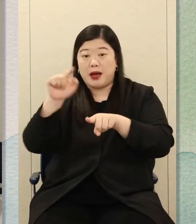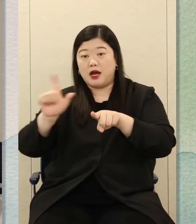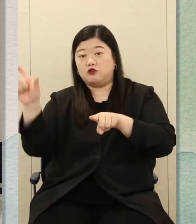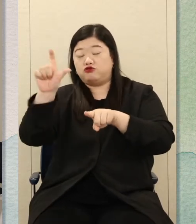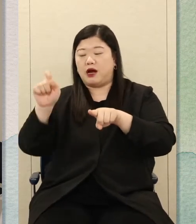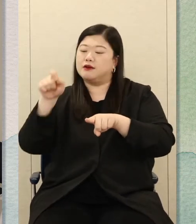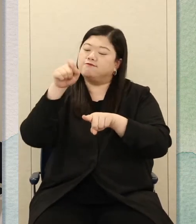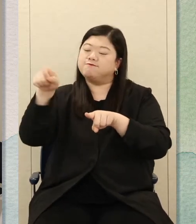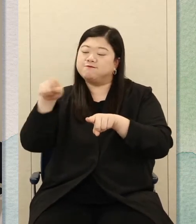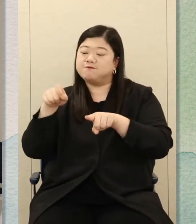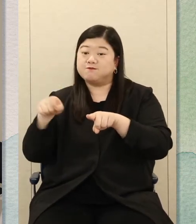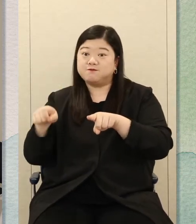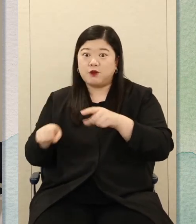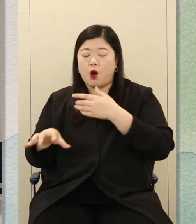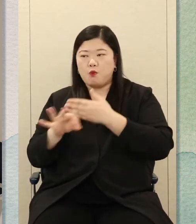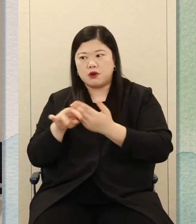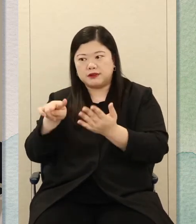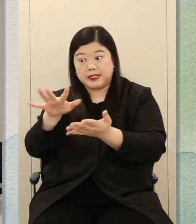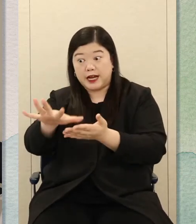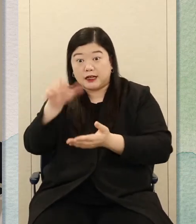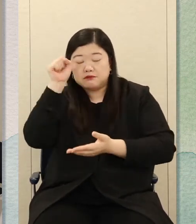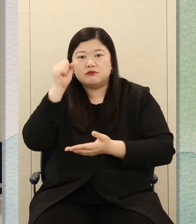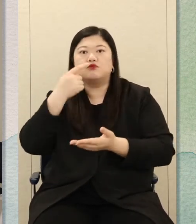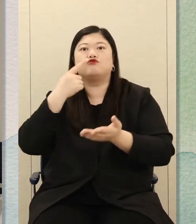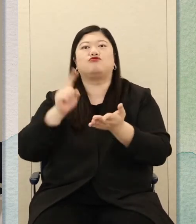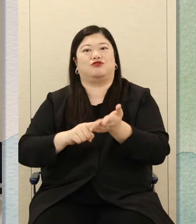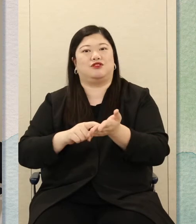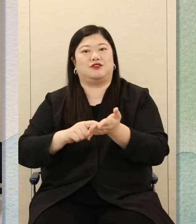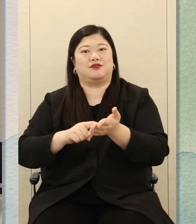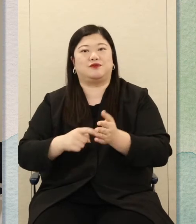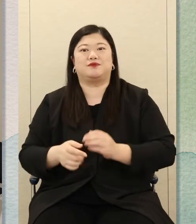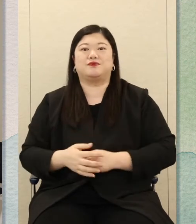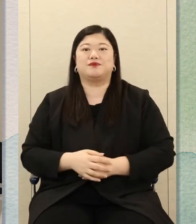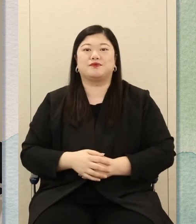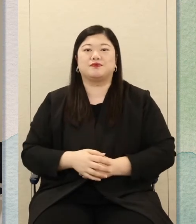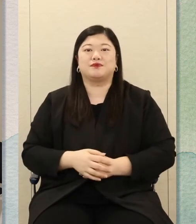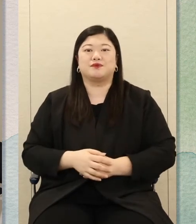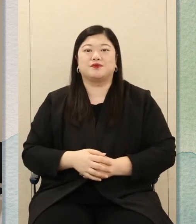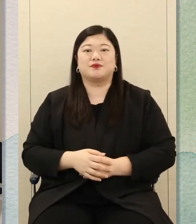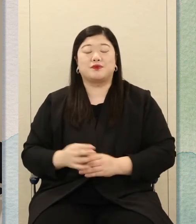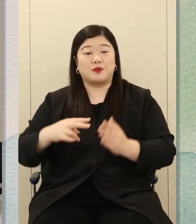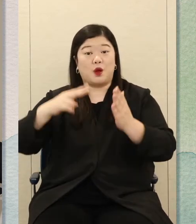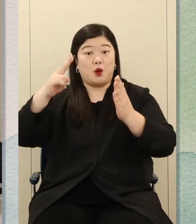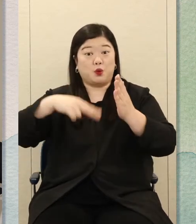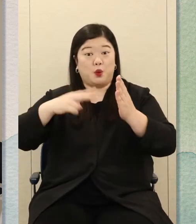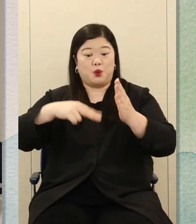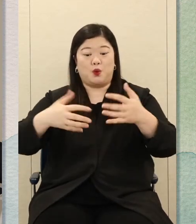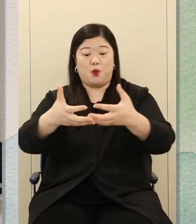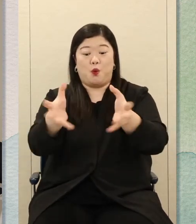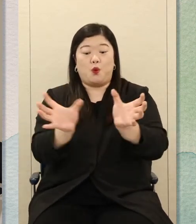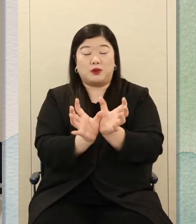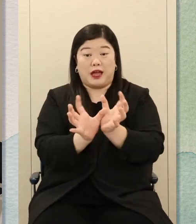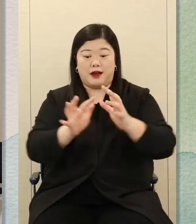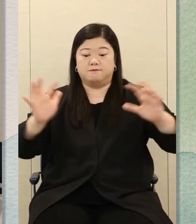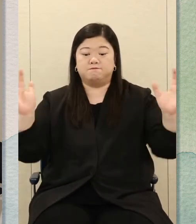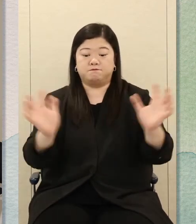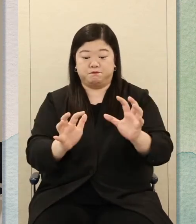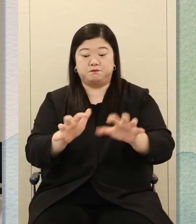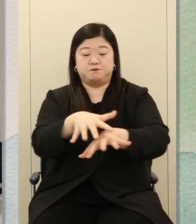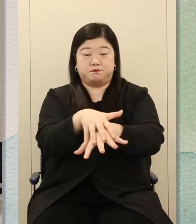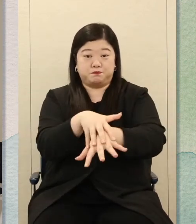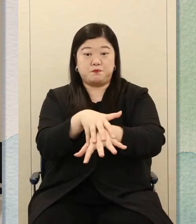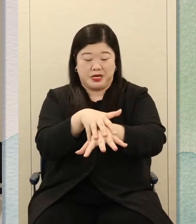굉장히 좋은 효과를 가지는 것 같습니다. 예, 독서 공동체를 어떻게 운영할 것인가를 조금